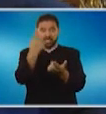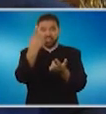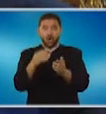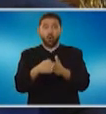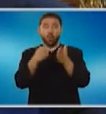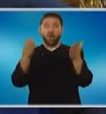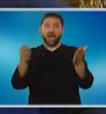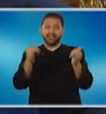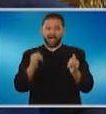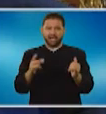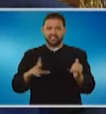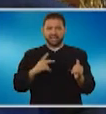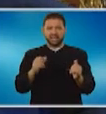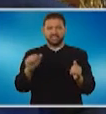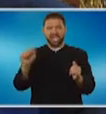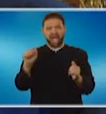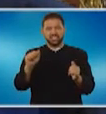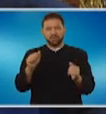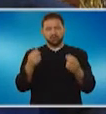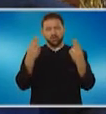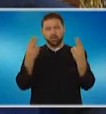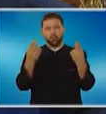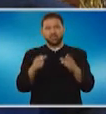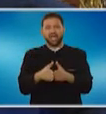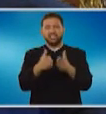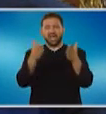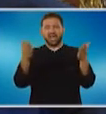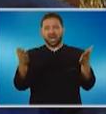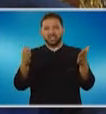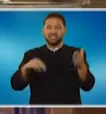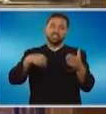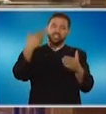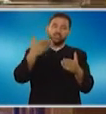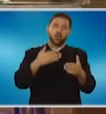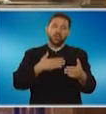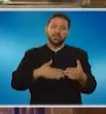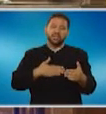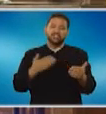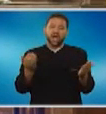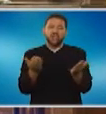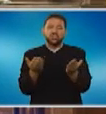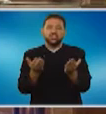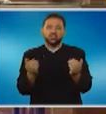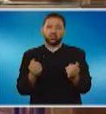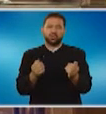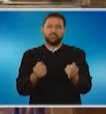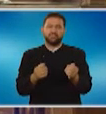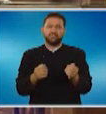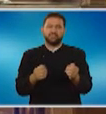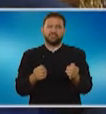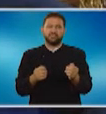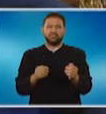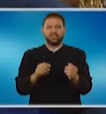este aspectul extraordinar al cărții, dincolo de plăcerea lecturii, de